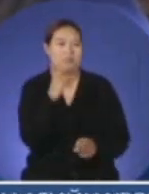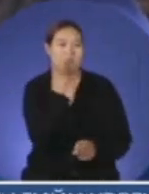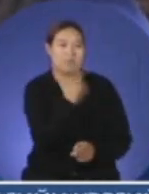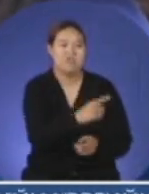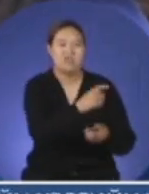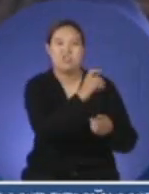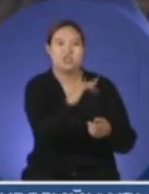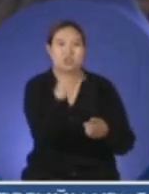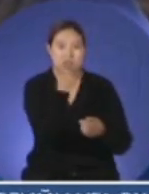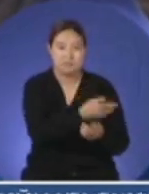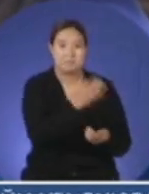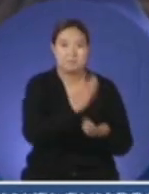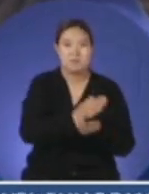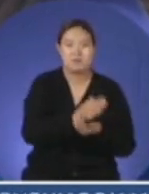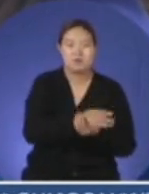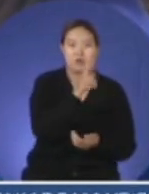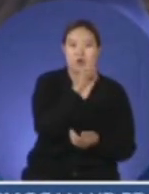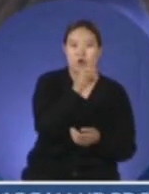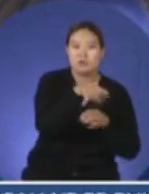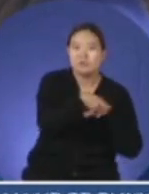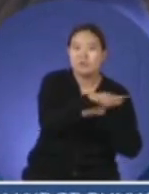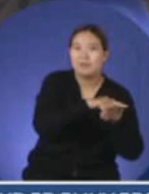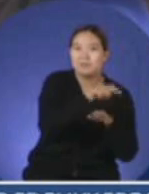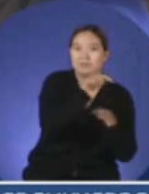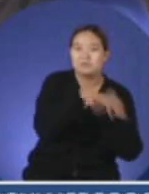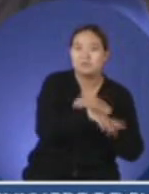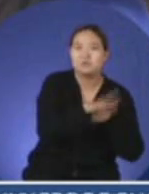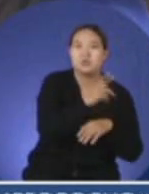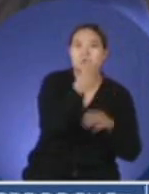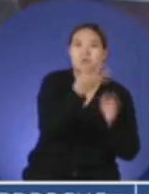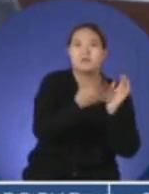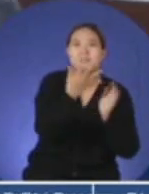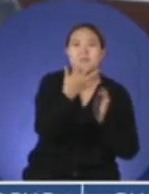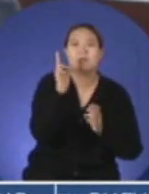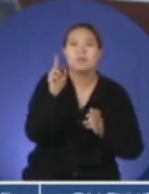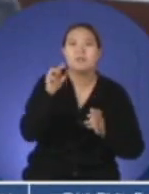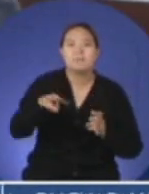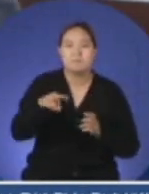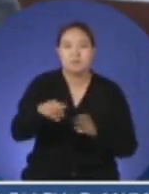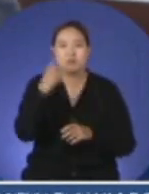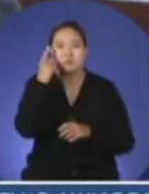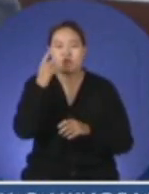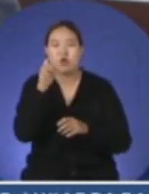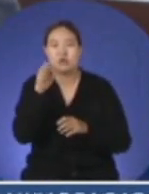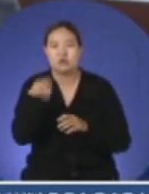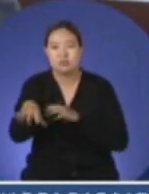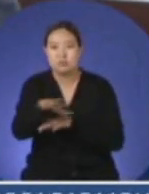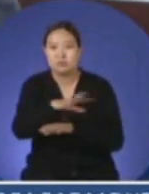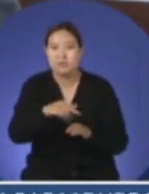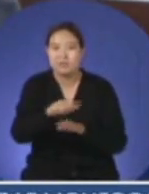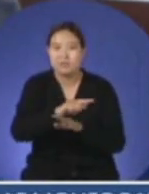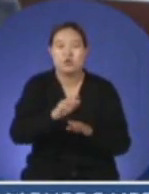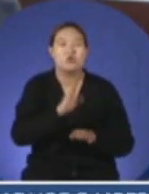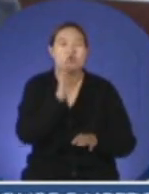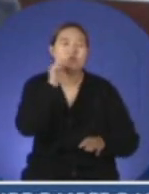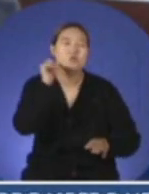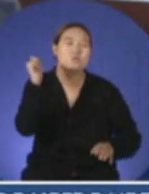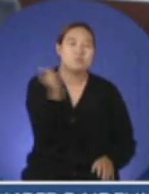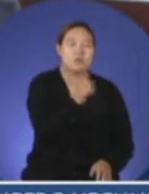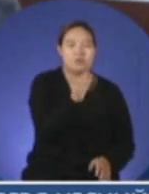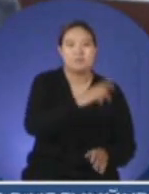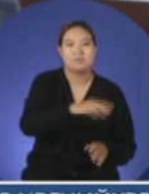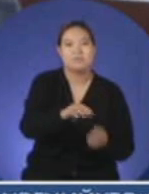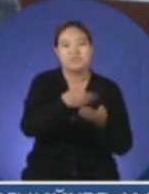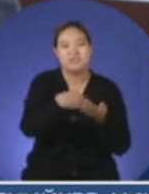Хос тогтчлтын газар нь нийслэлийн нийт 185 км замыг хариуцсан ажилтдаг бөгөөд өглөө бүр хариуцсан авсан замаа цэвэрлэн давс